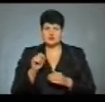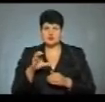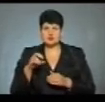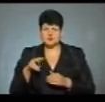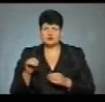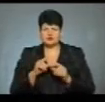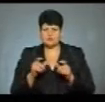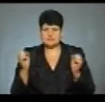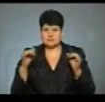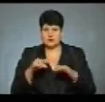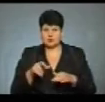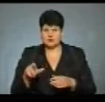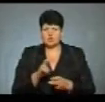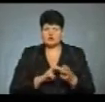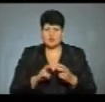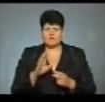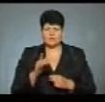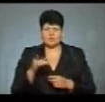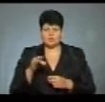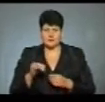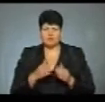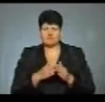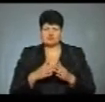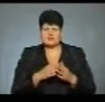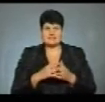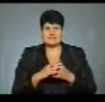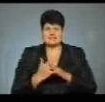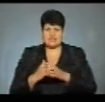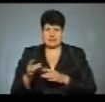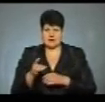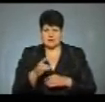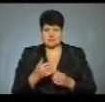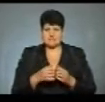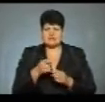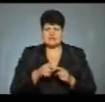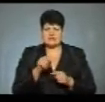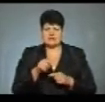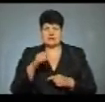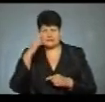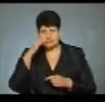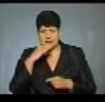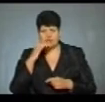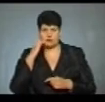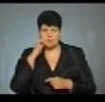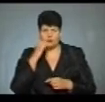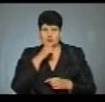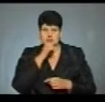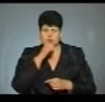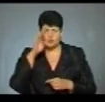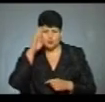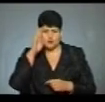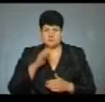також зібралися люди, які шукали Віктора Грубіка в сусідніх селах району. Серед них – тато, бабуся та дідусь хлопця. Та